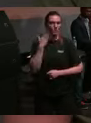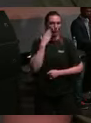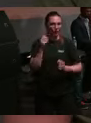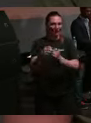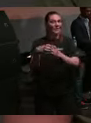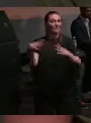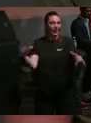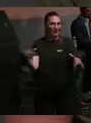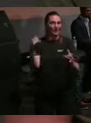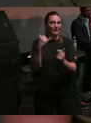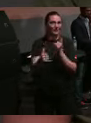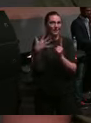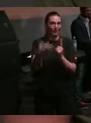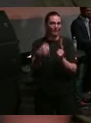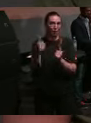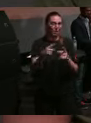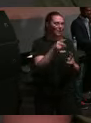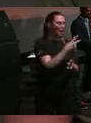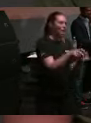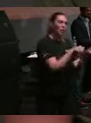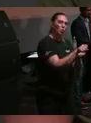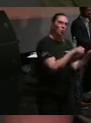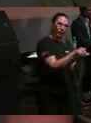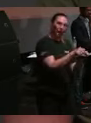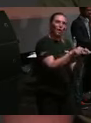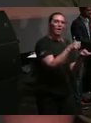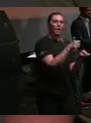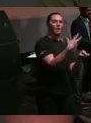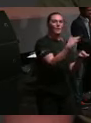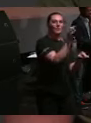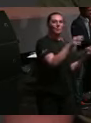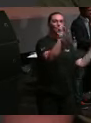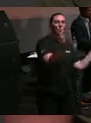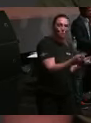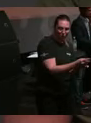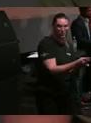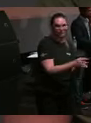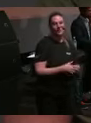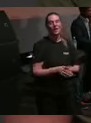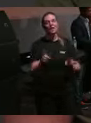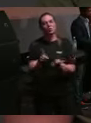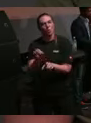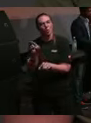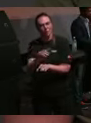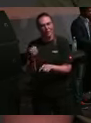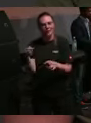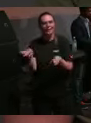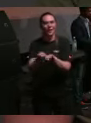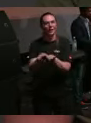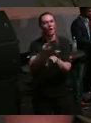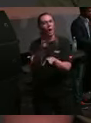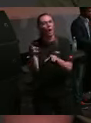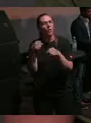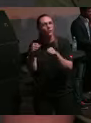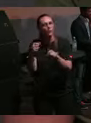siste 50 årene. De andre hadde, eller 40 årene, de andre hadde 50% befolkningsnedgang. Man har klart å legge til rette for annen aktivitet, og man har